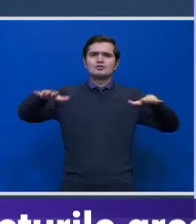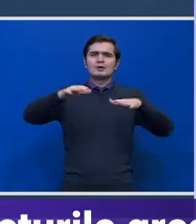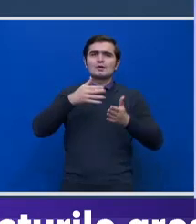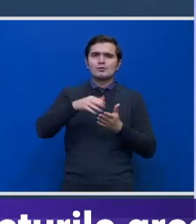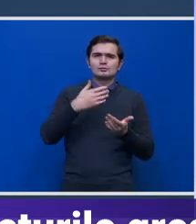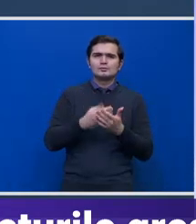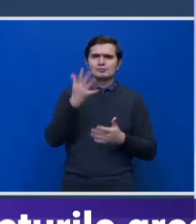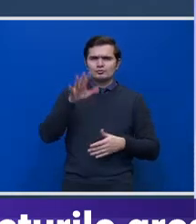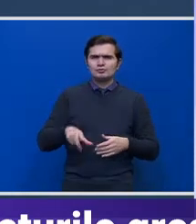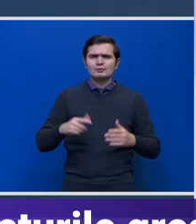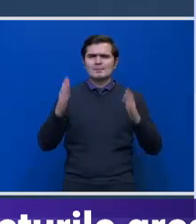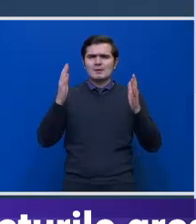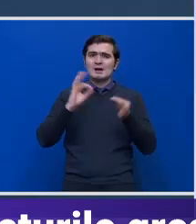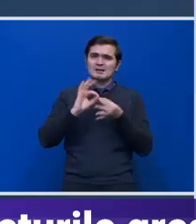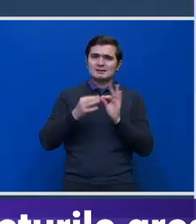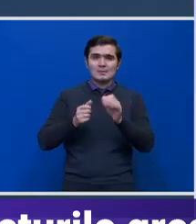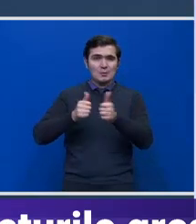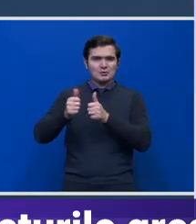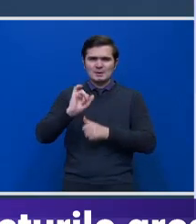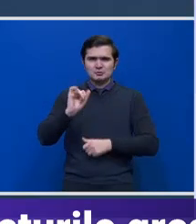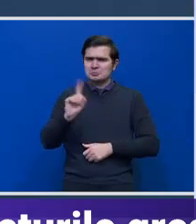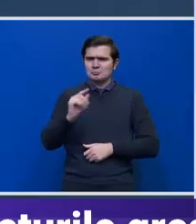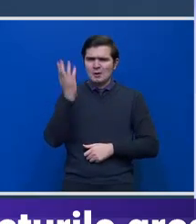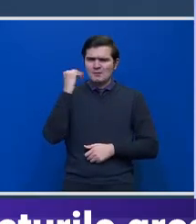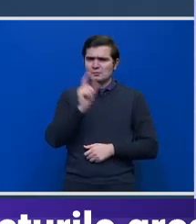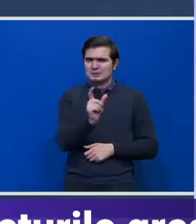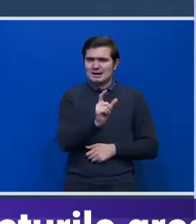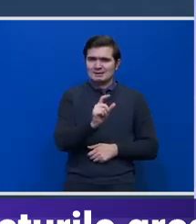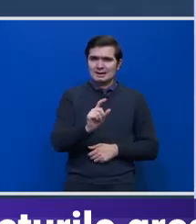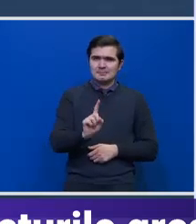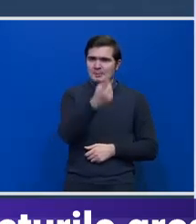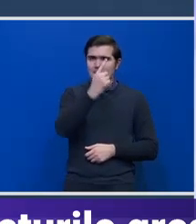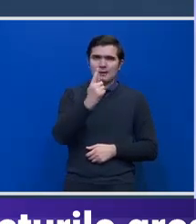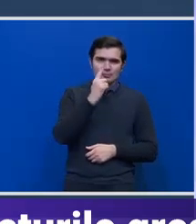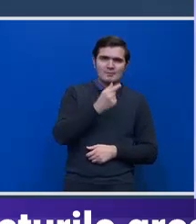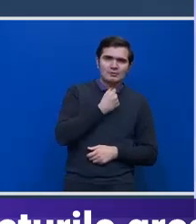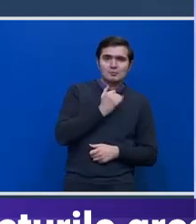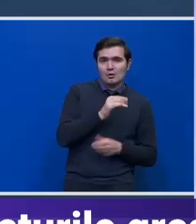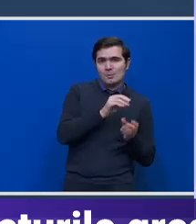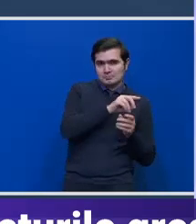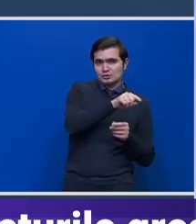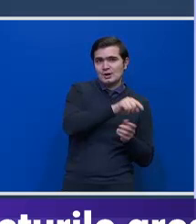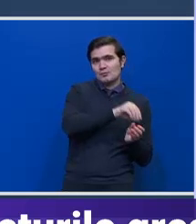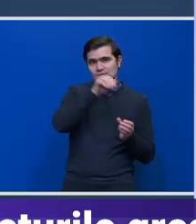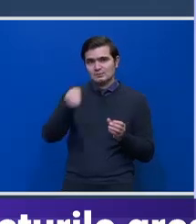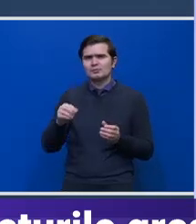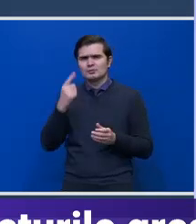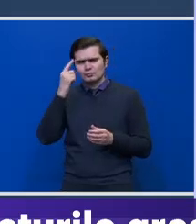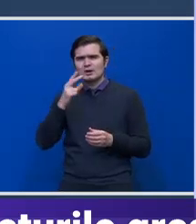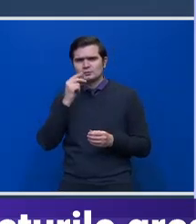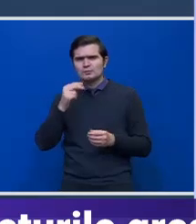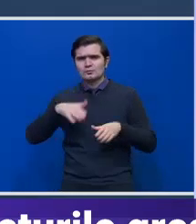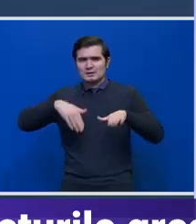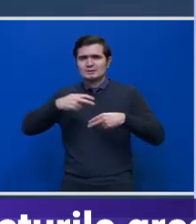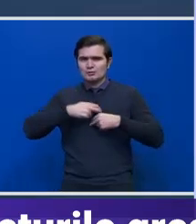este mai mare. Deci, cumva, automat și cei care nu se încadrau inițial în noiembrie-decembrie ar trebui să fie prinși și ei. Nu știu că spuneați că discutați cu Ministerul Justiției